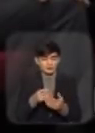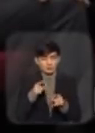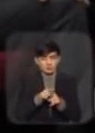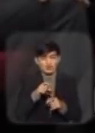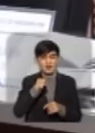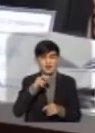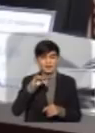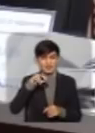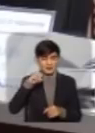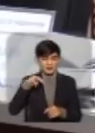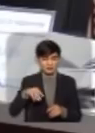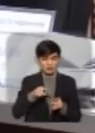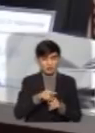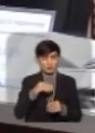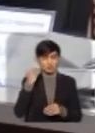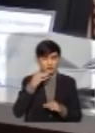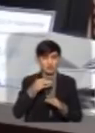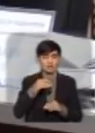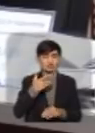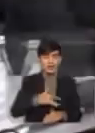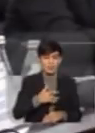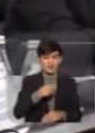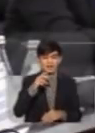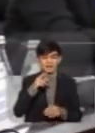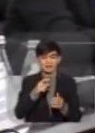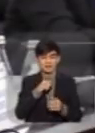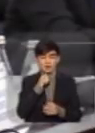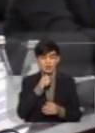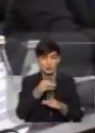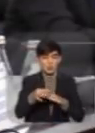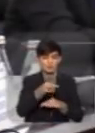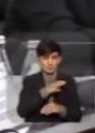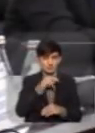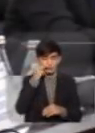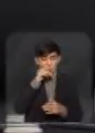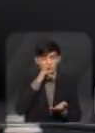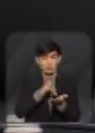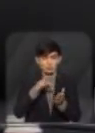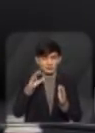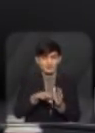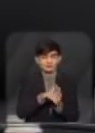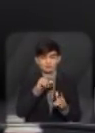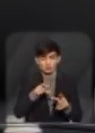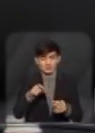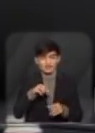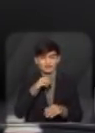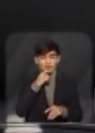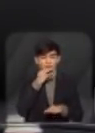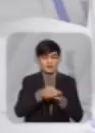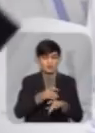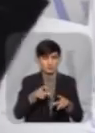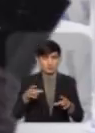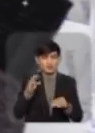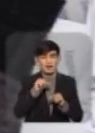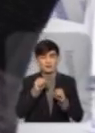қаржы министрлігі, Түркістан, Жамбыл, Қызылорда облыстары, Шымкент қаласының әділет департаменті жауап мамандары, адвокаттар мен